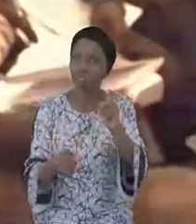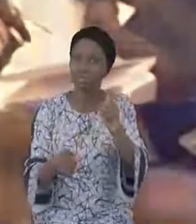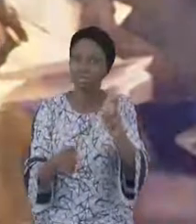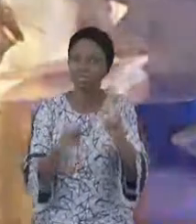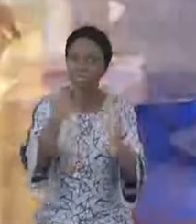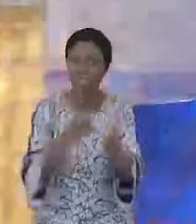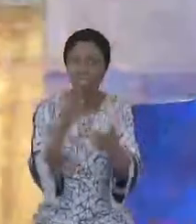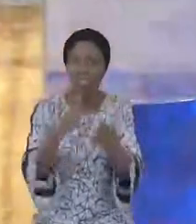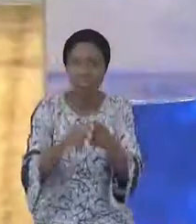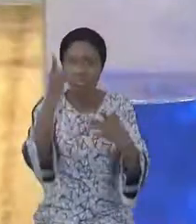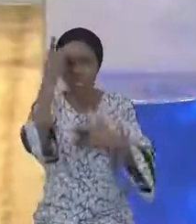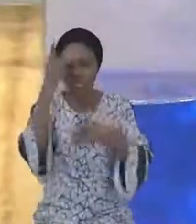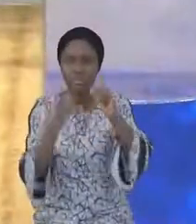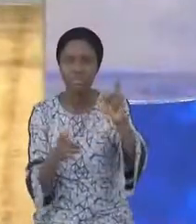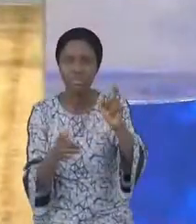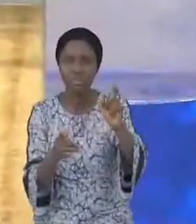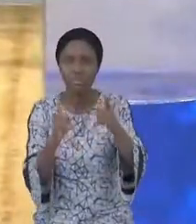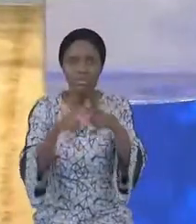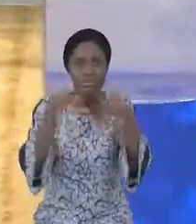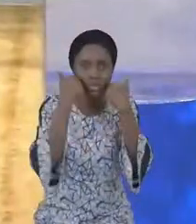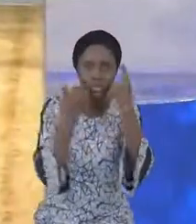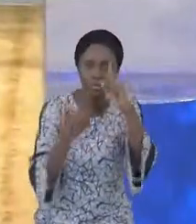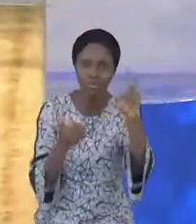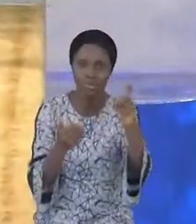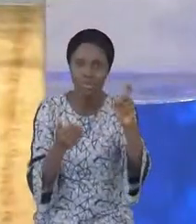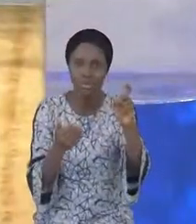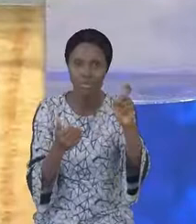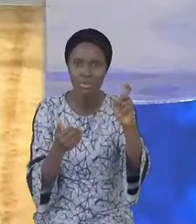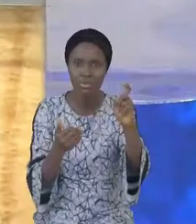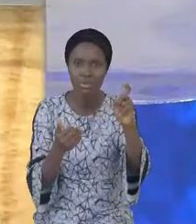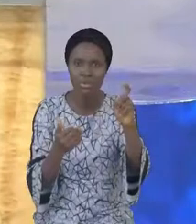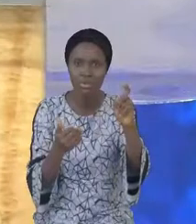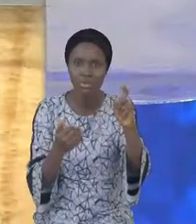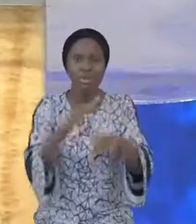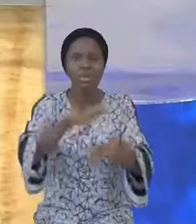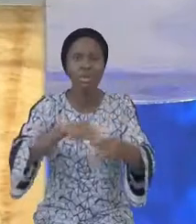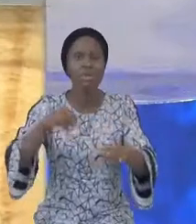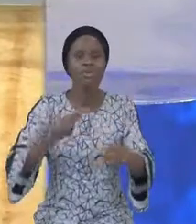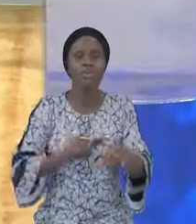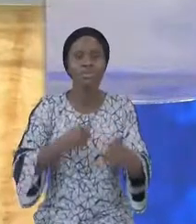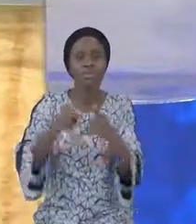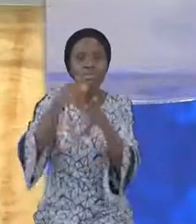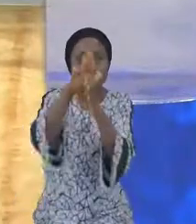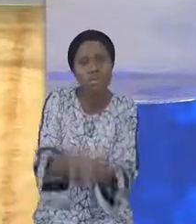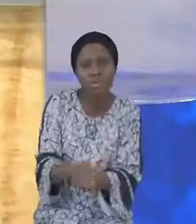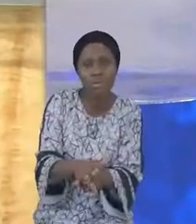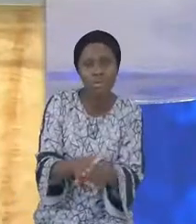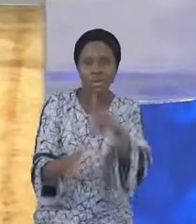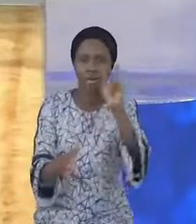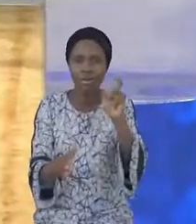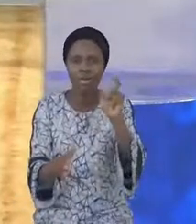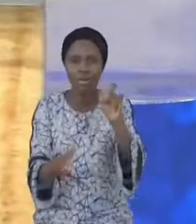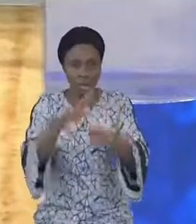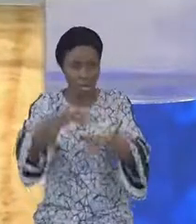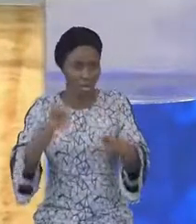à la maladie? À l'opprobre? Il vous a appelé à l'oppression? Il